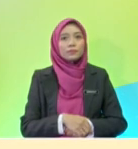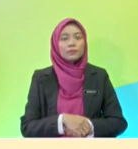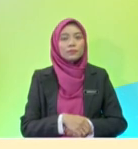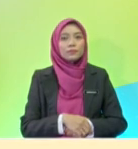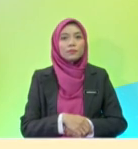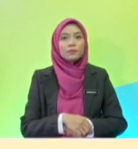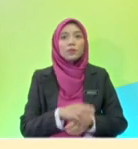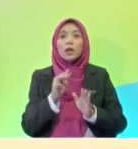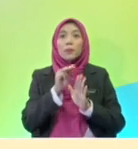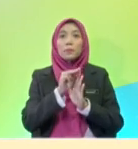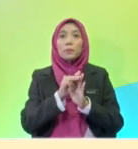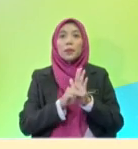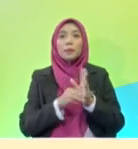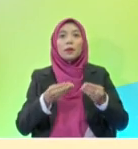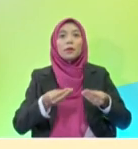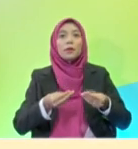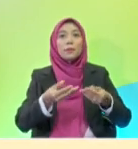memberi makanan